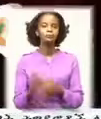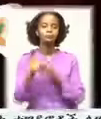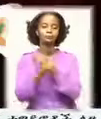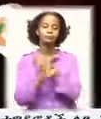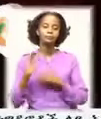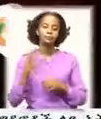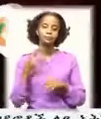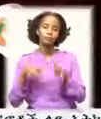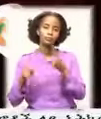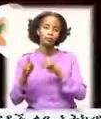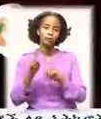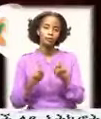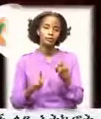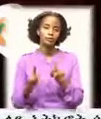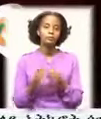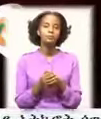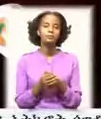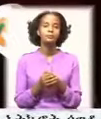ሀገራችንና ህዝባችን